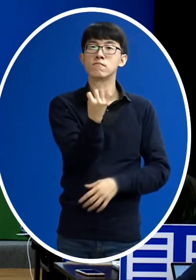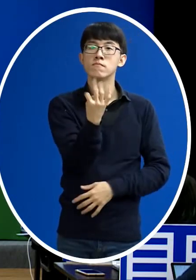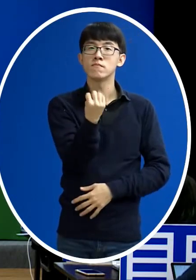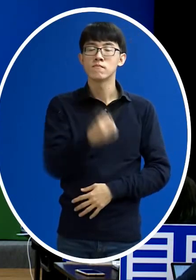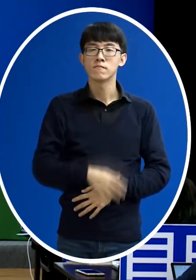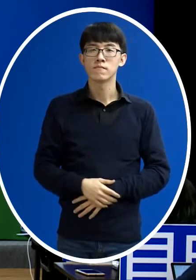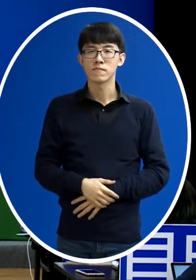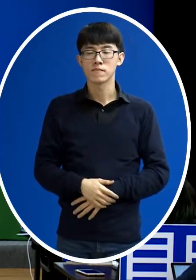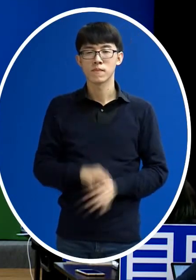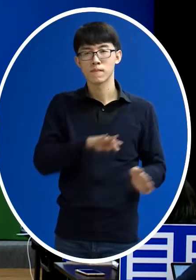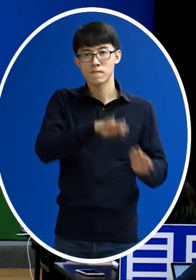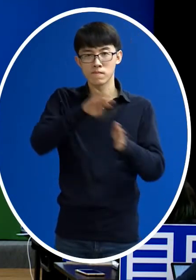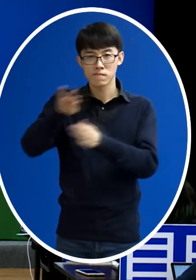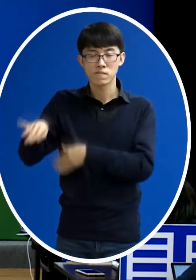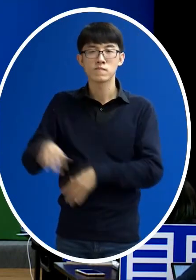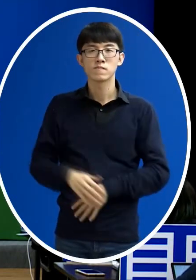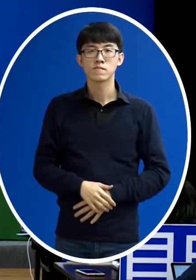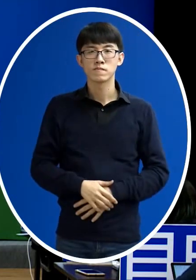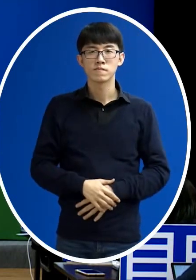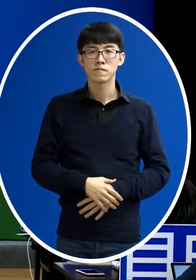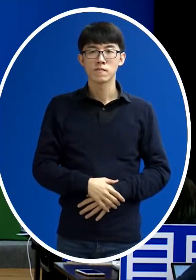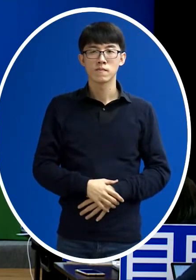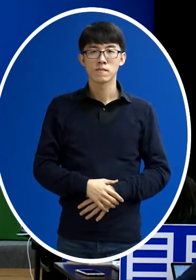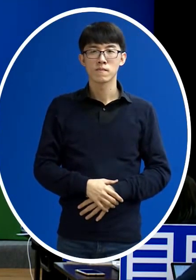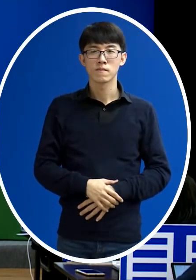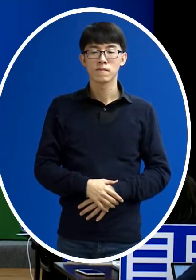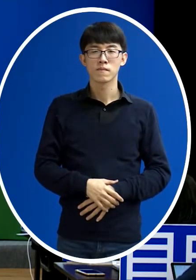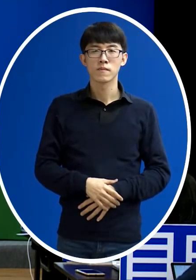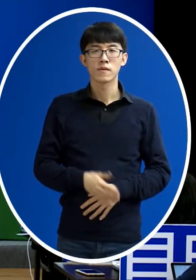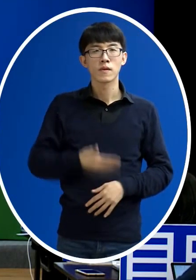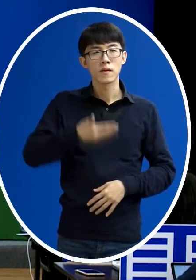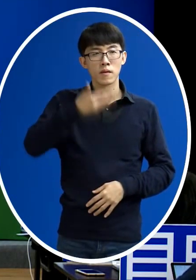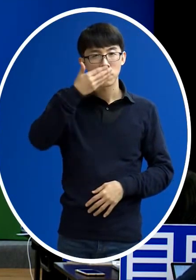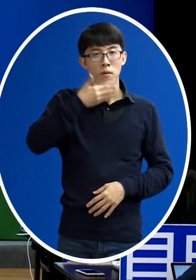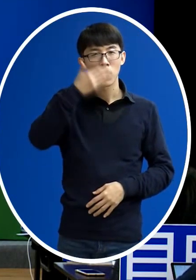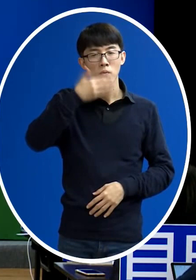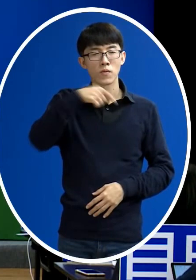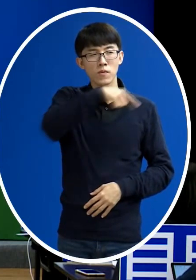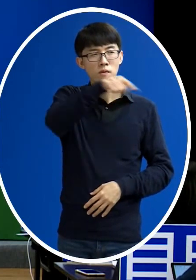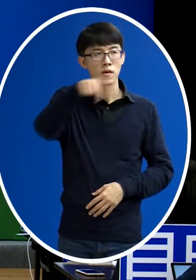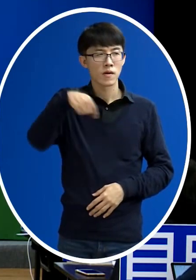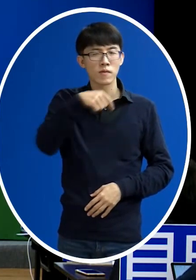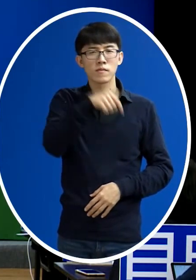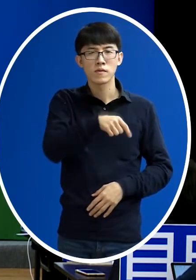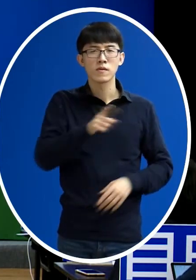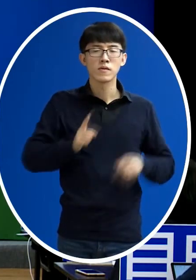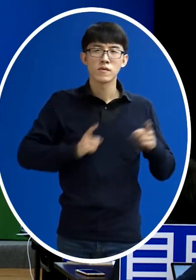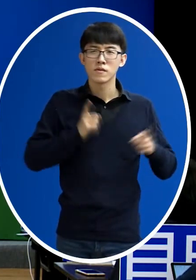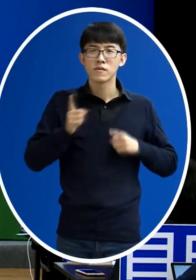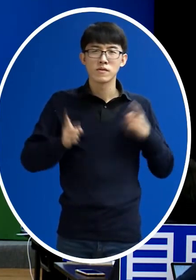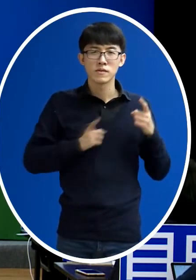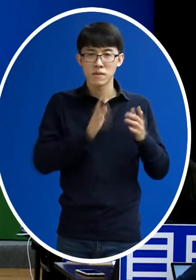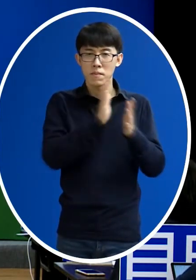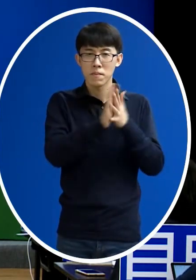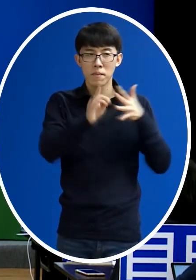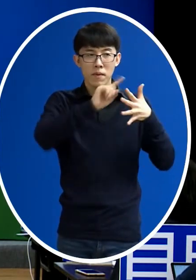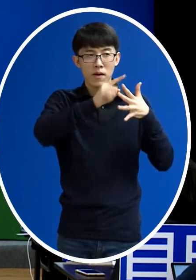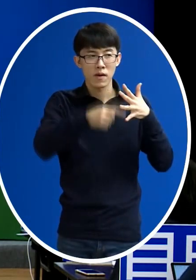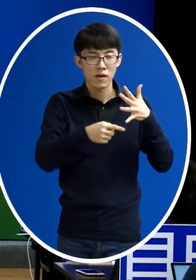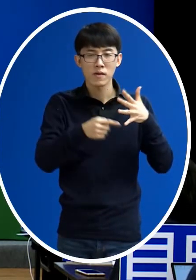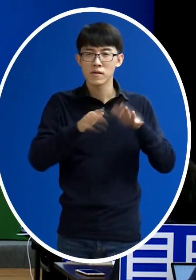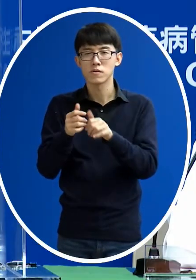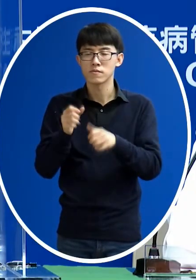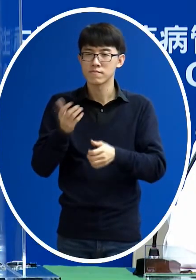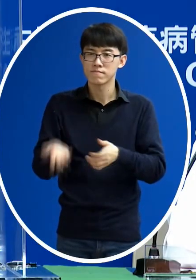我们在那个蓬勃的那个韧性排行榜好像进步了12名，那这个部分我们有没有什么分